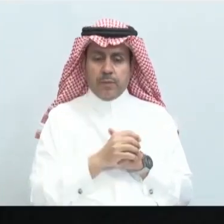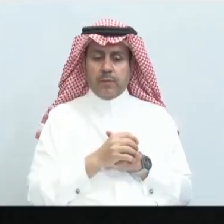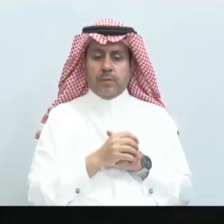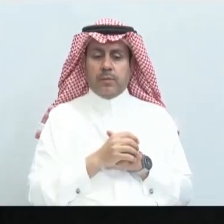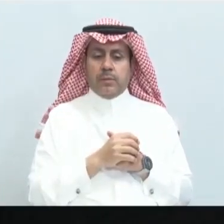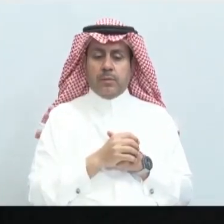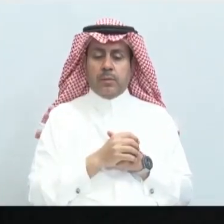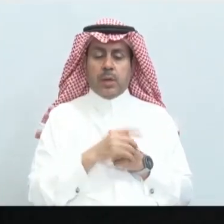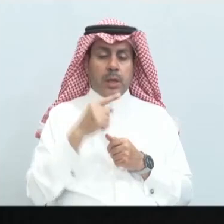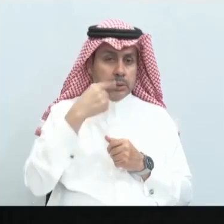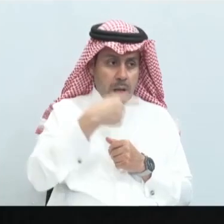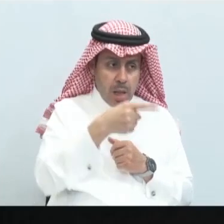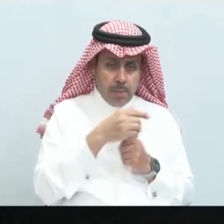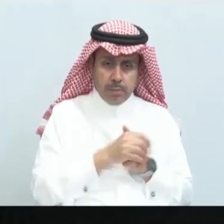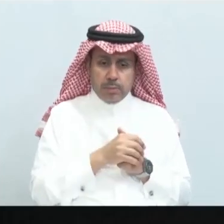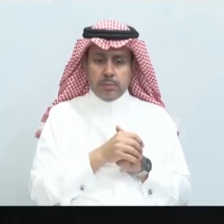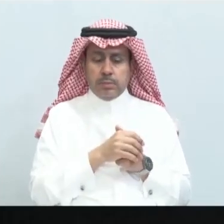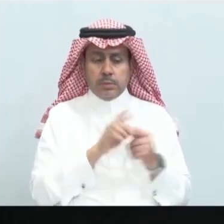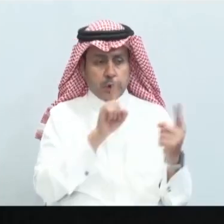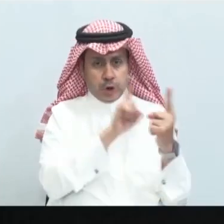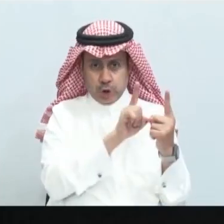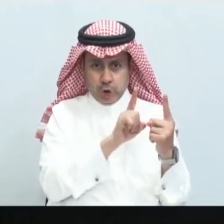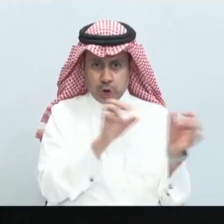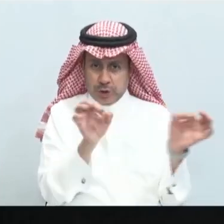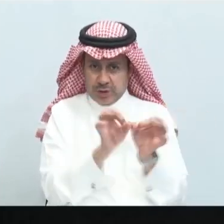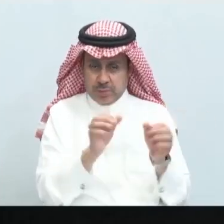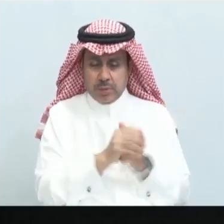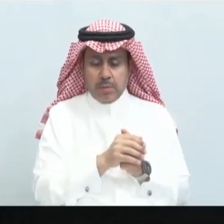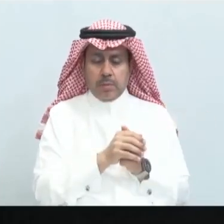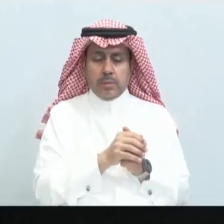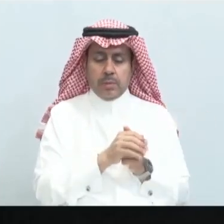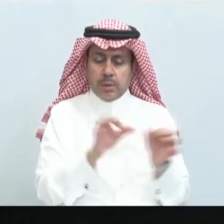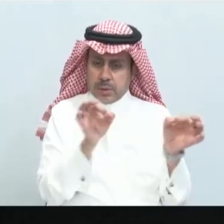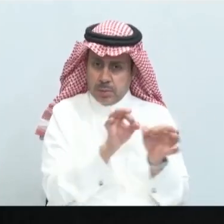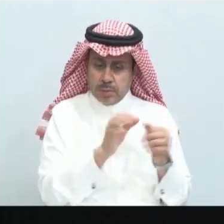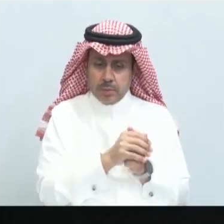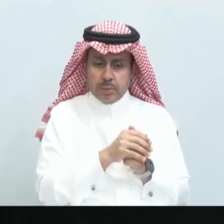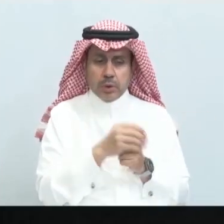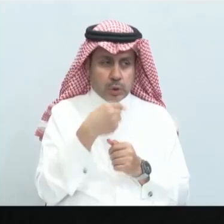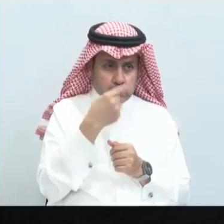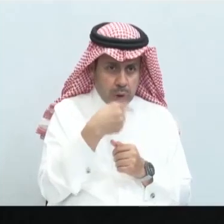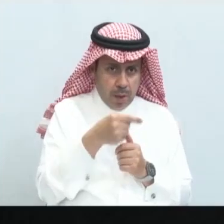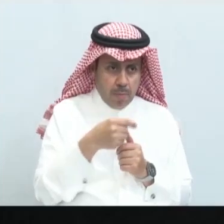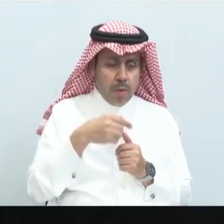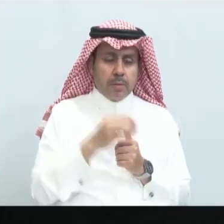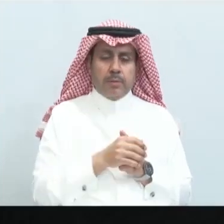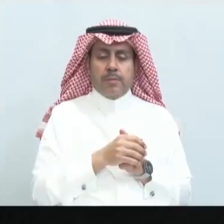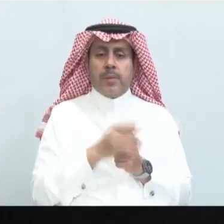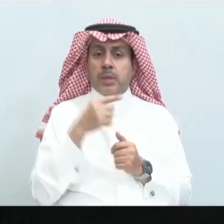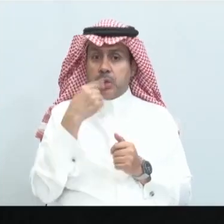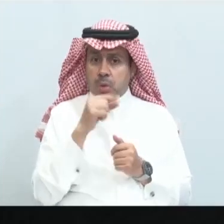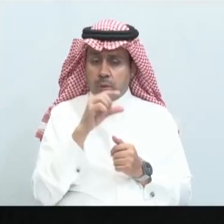عندما اتحدث مع شخص بجانبي عندما اتحدث مع شخص بجانبي فانني استخدم